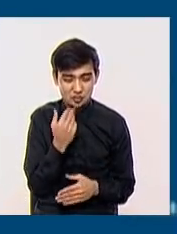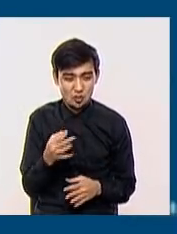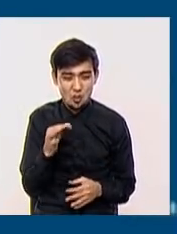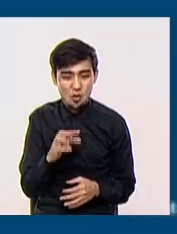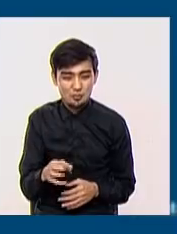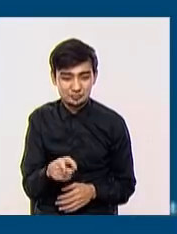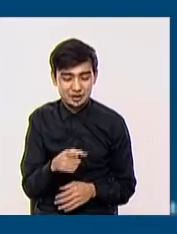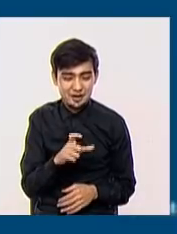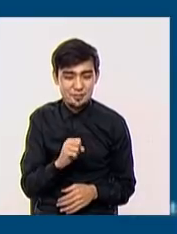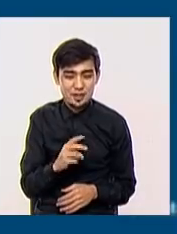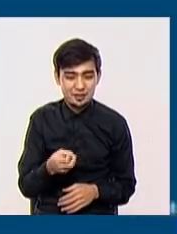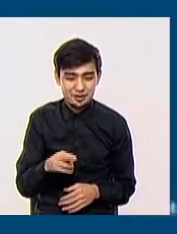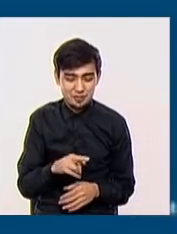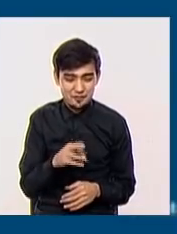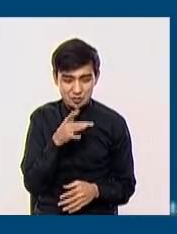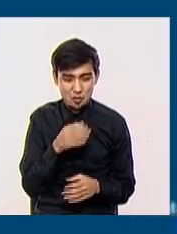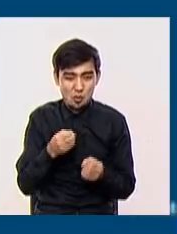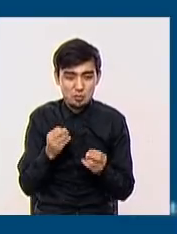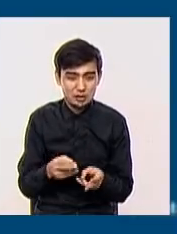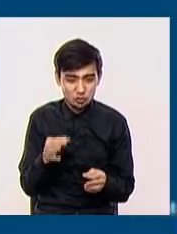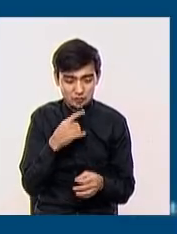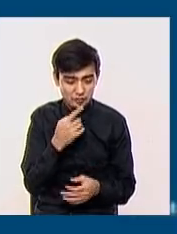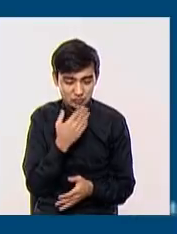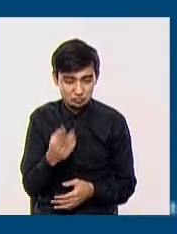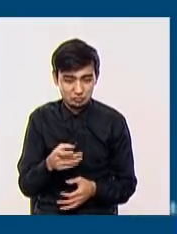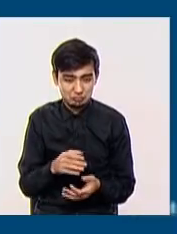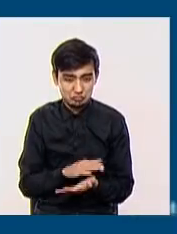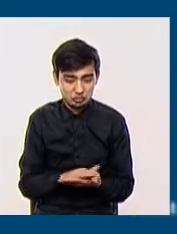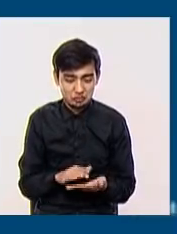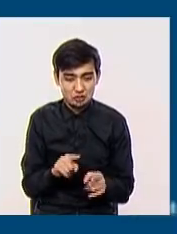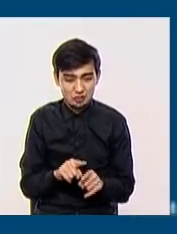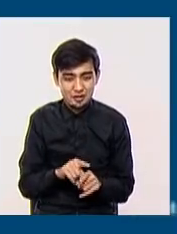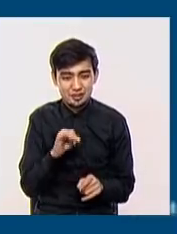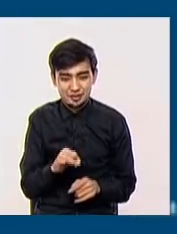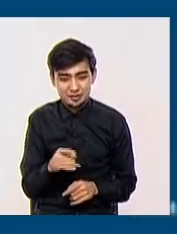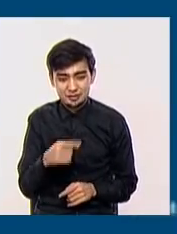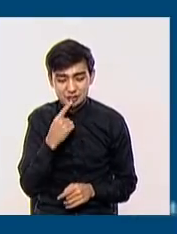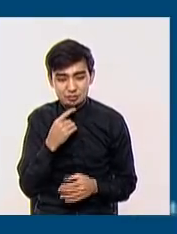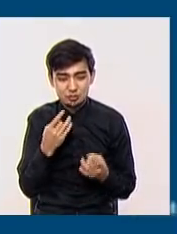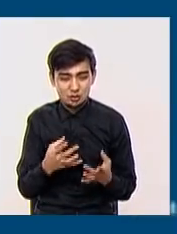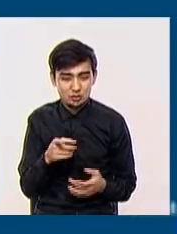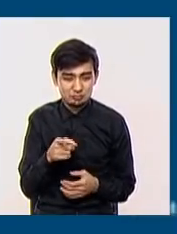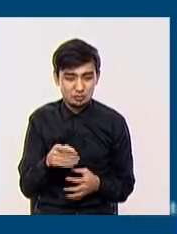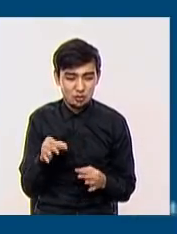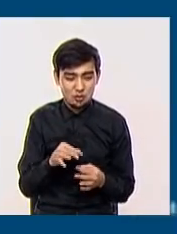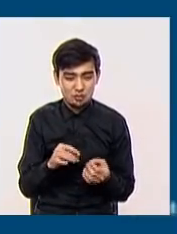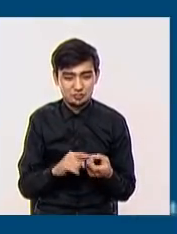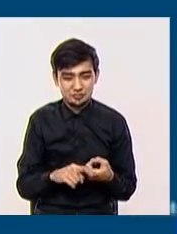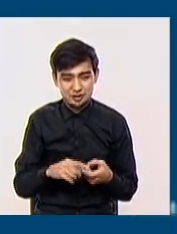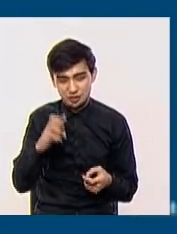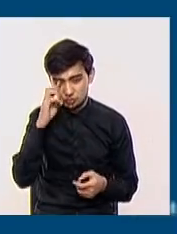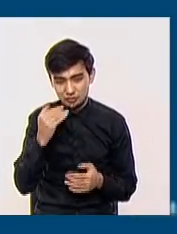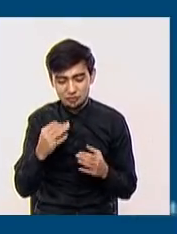их эпидемиологической какой-то опасности. Это лишь говорит о том, что по нему нет никакой информации